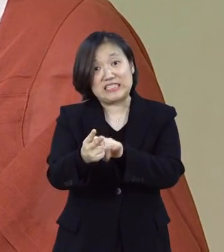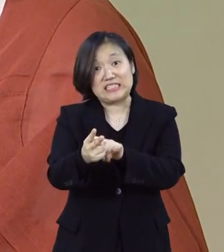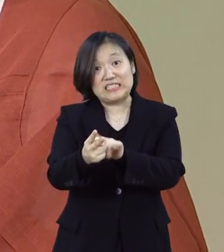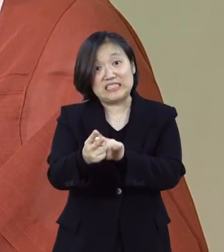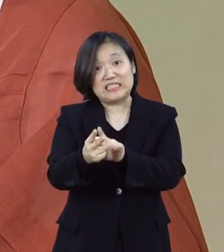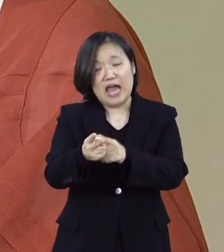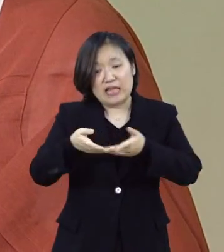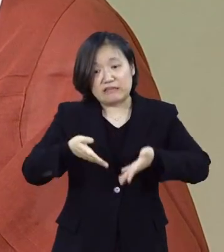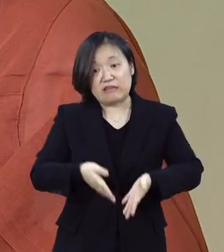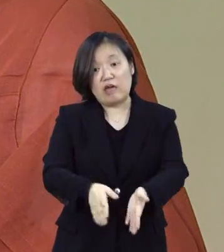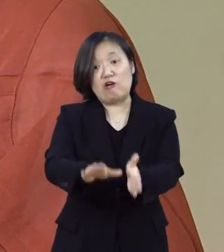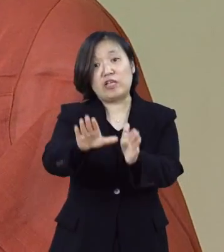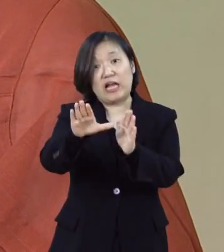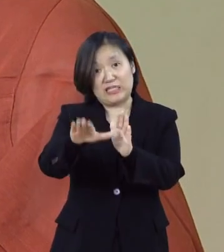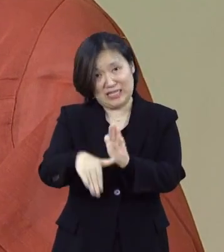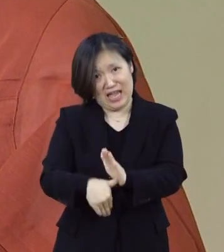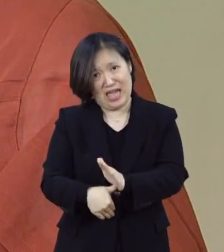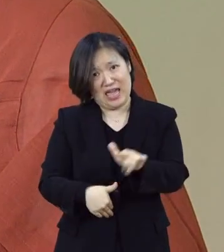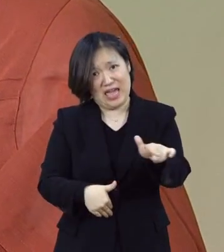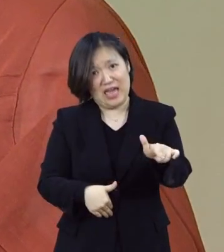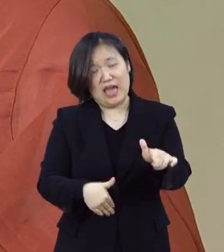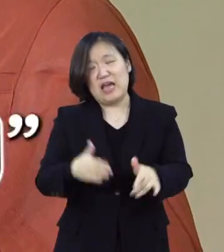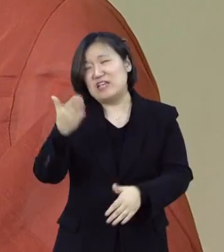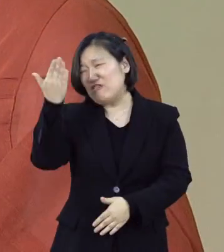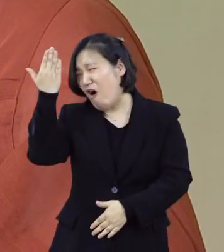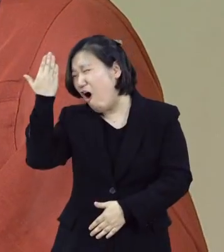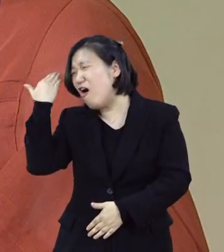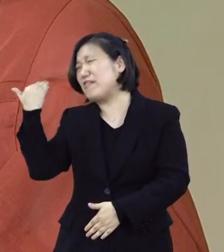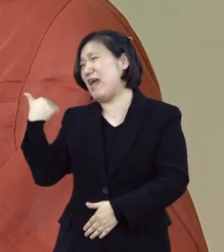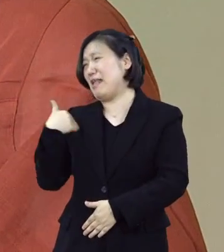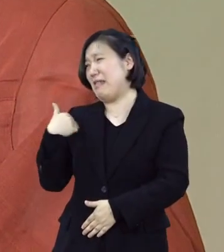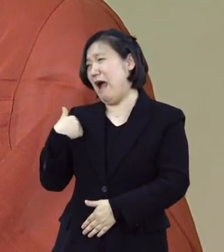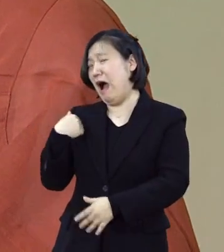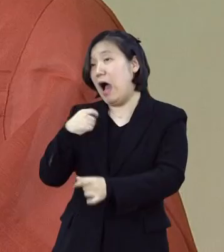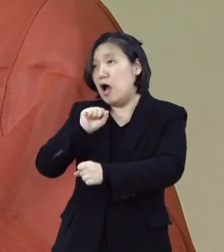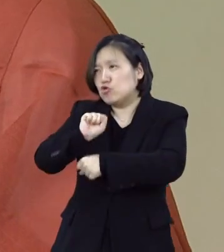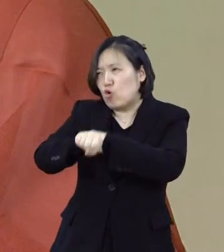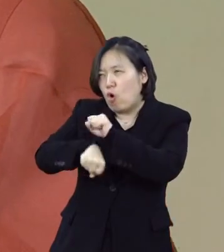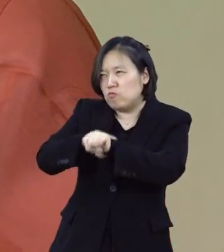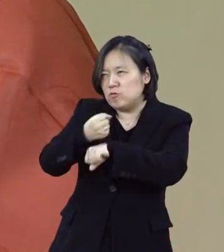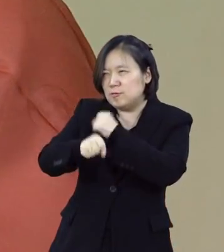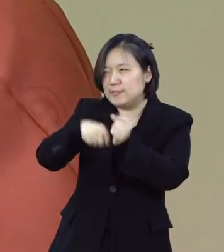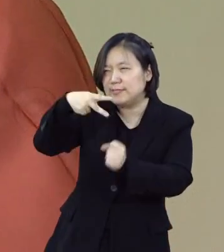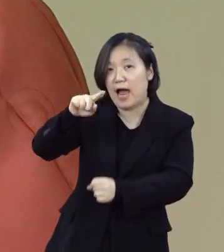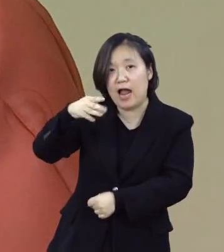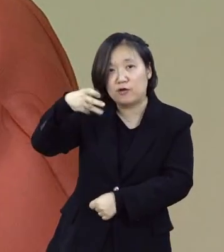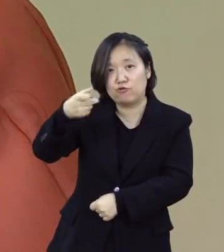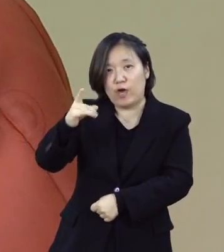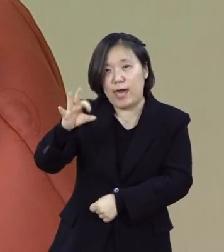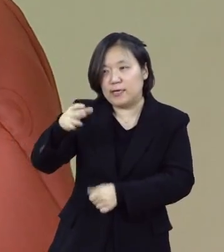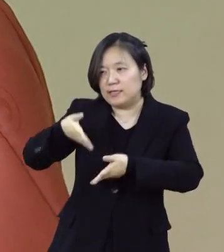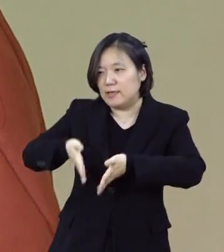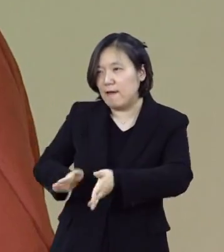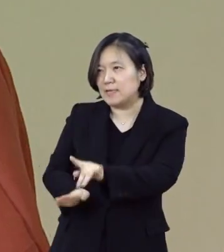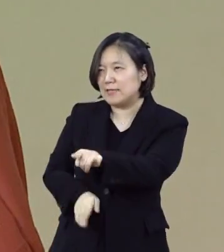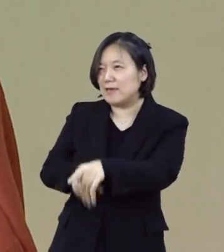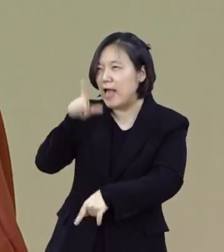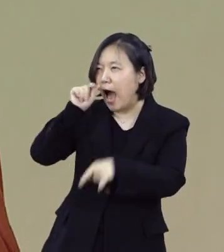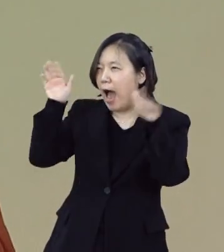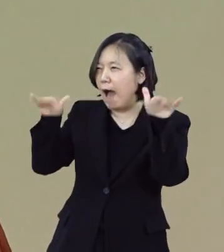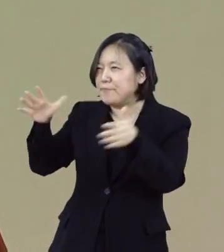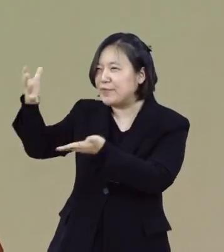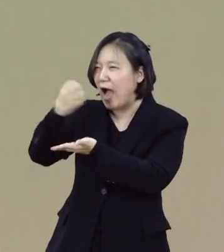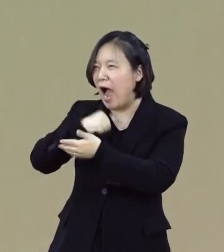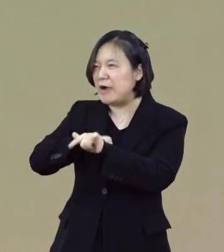악심, 마음의 그 씨앗 하나, 내가 살쾡이가 돼서 저 새들을 다 찢어버려야지